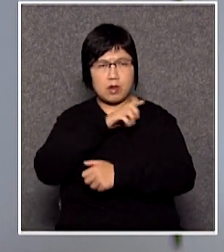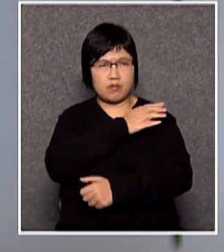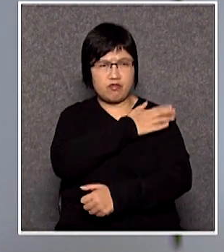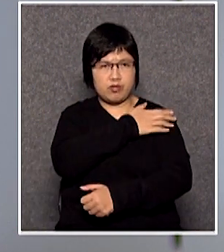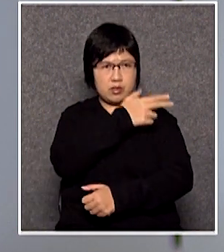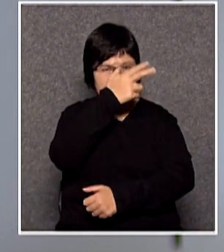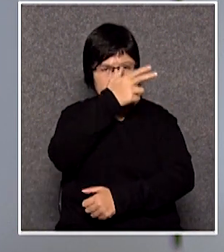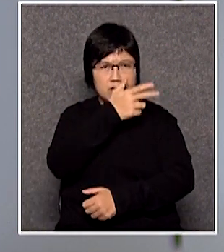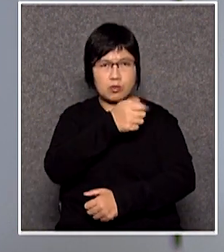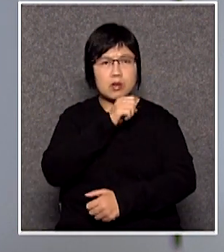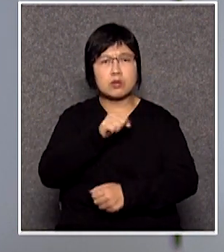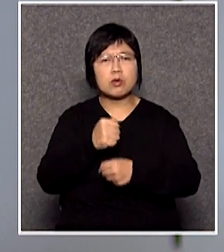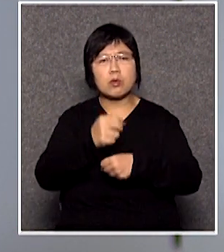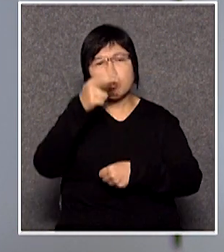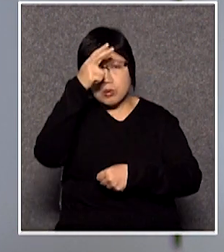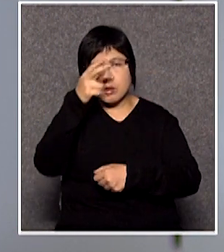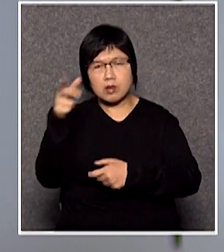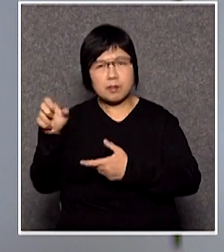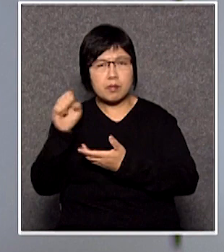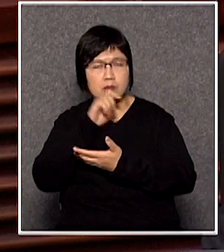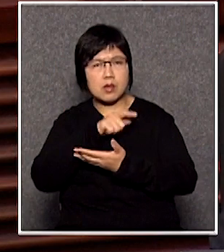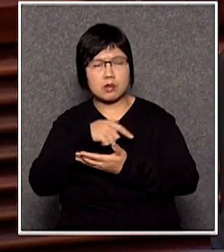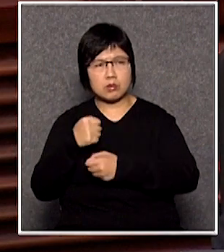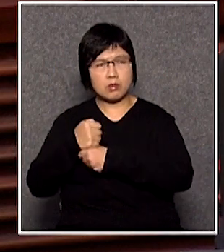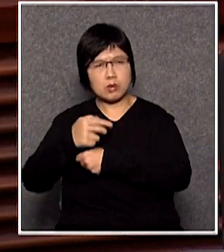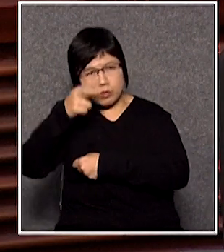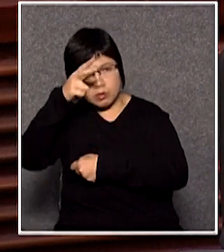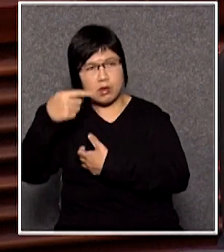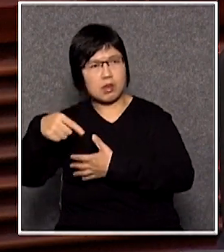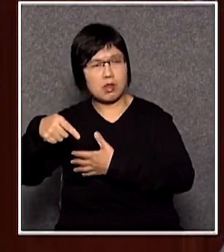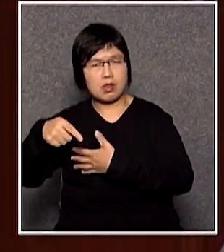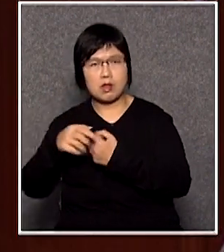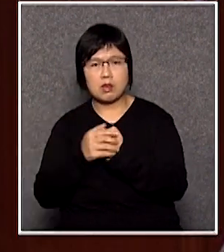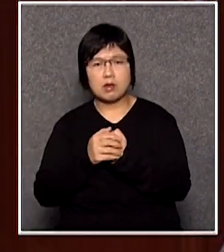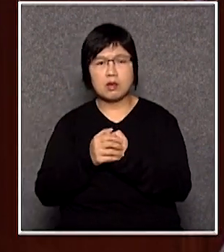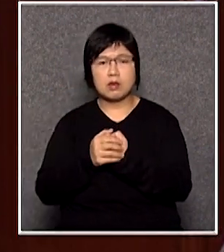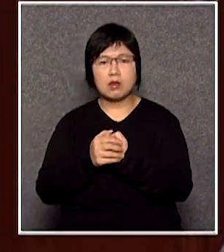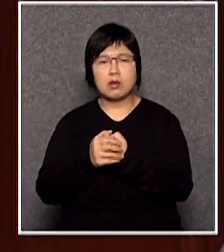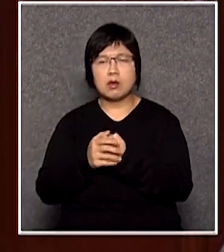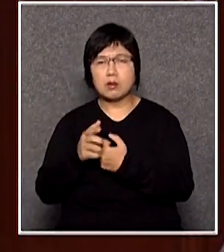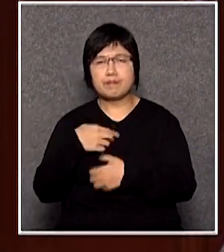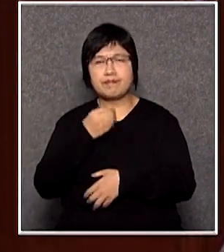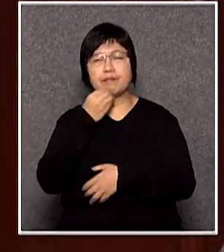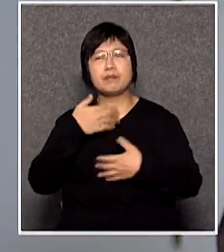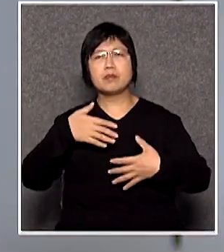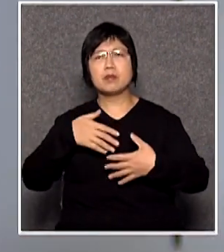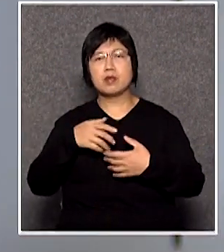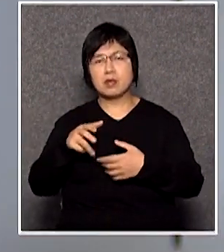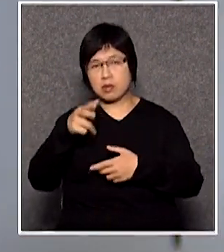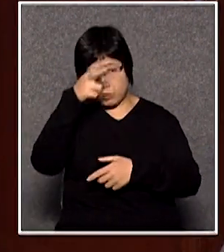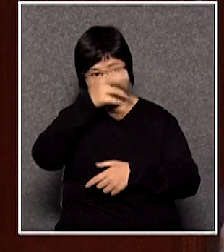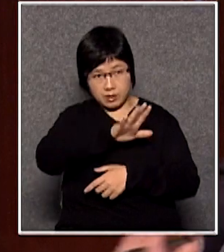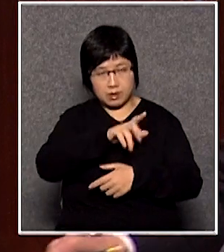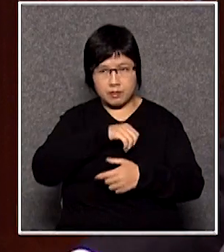為官而已，所以他問得對的，為官而已。 梁國雄議員， 那我不說了，即是不是官來的。 這項